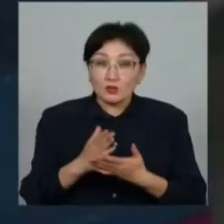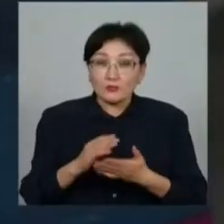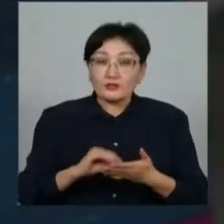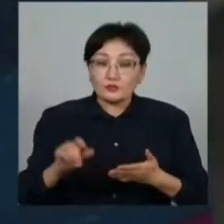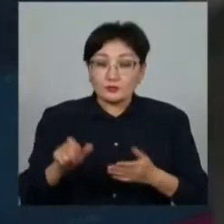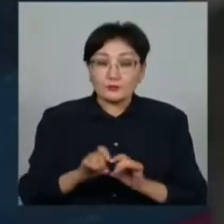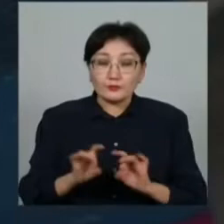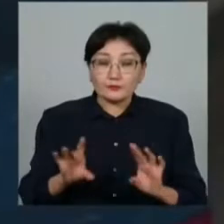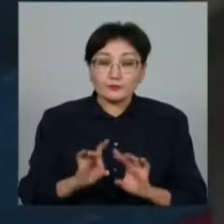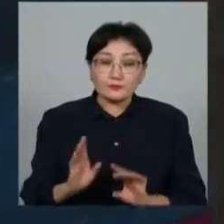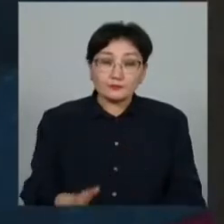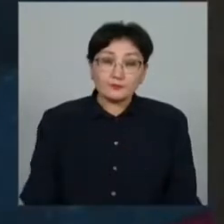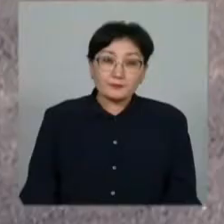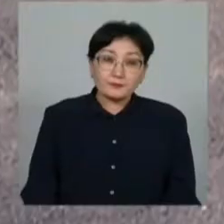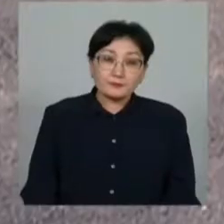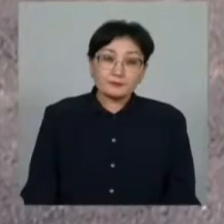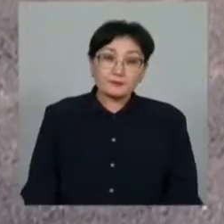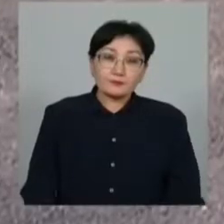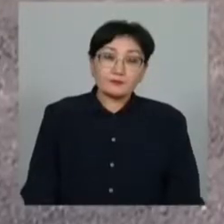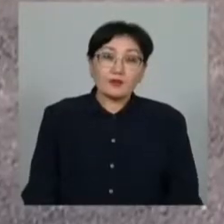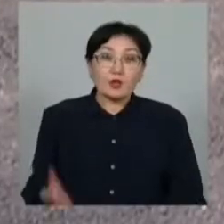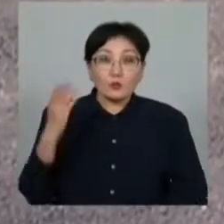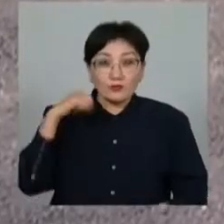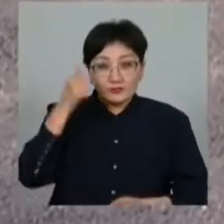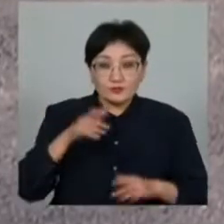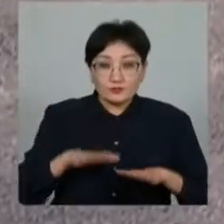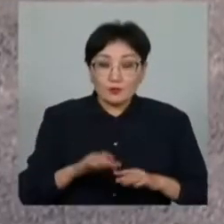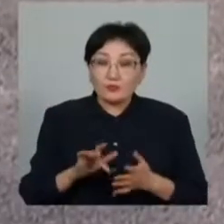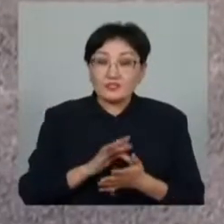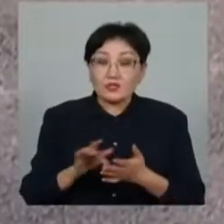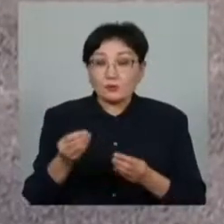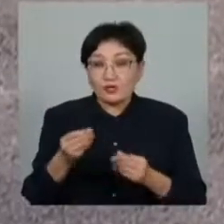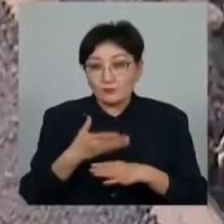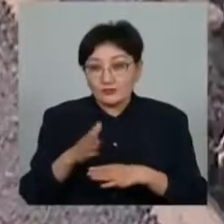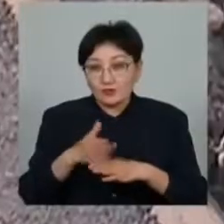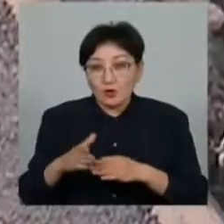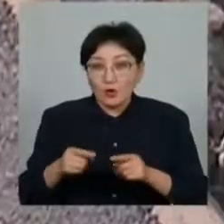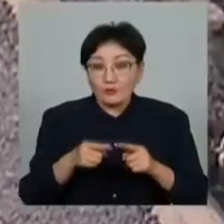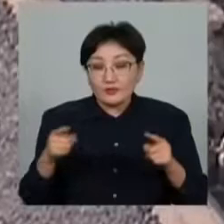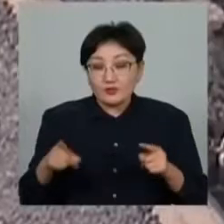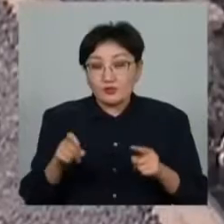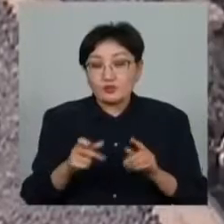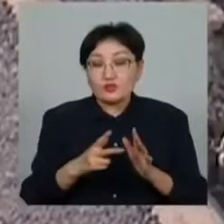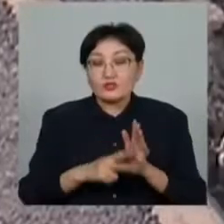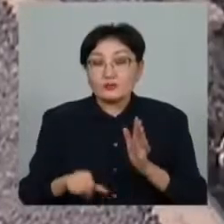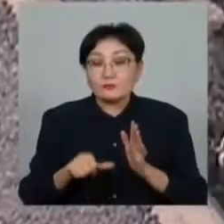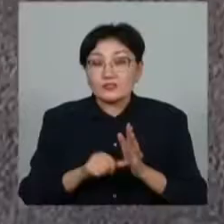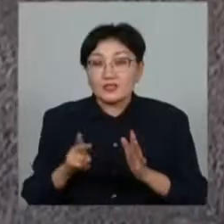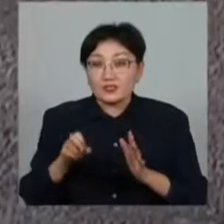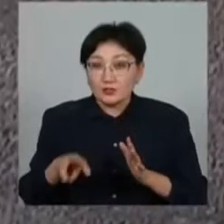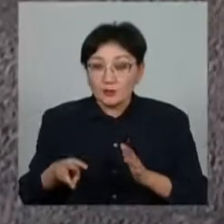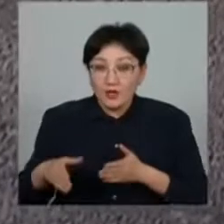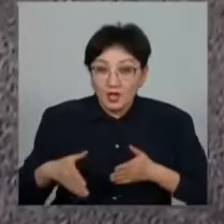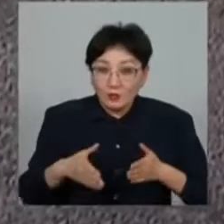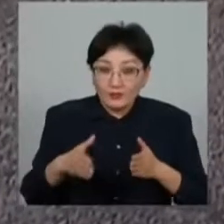Ұлағат Арғынның репортажы. Өткен жылы жергілікті бюджеттен қаржы бөлініп, ұзындығы 376 шақырым арық